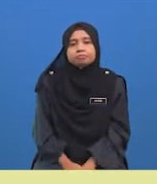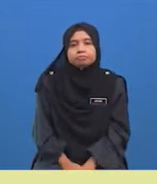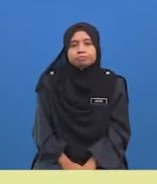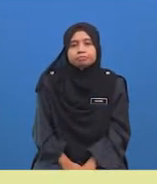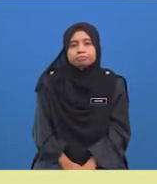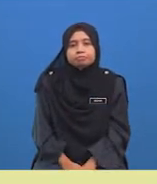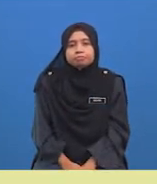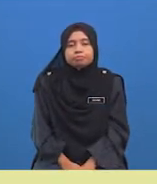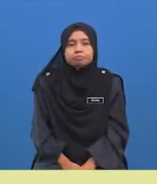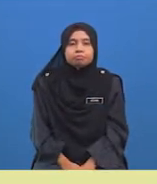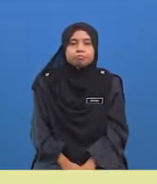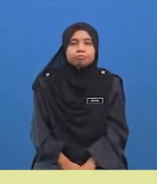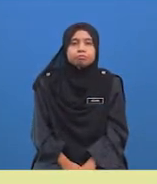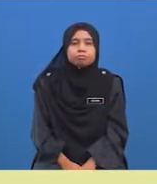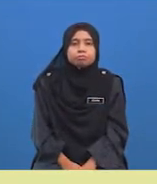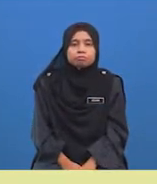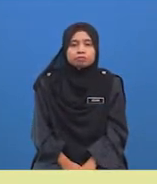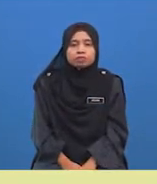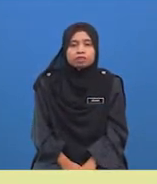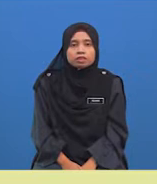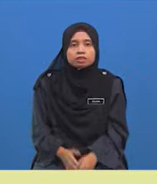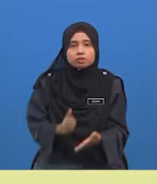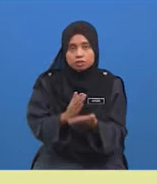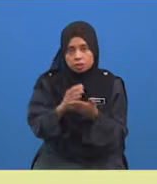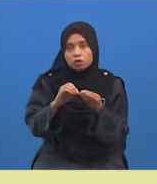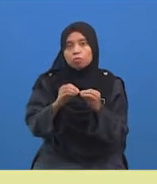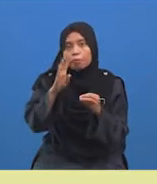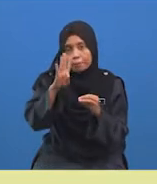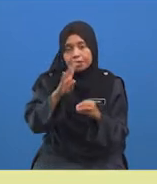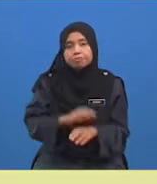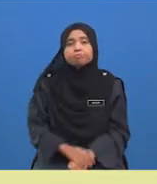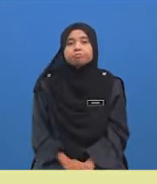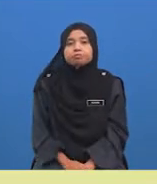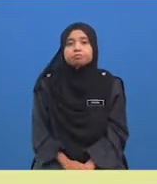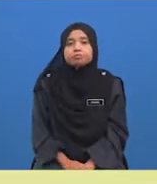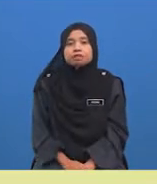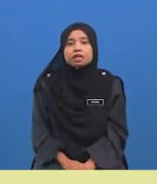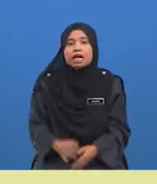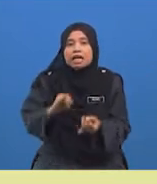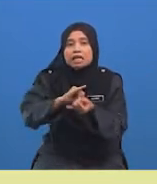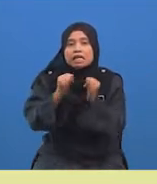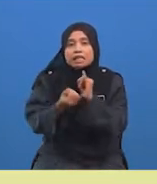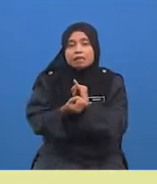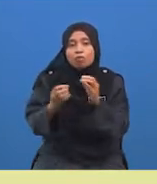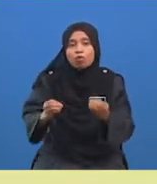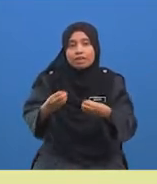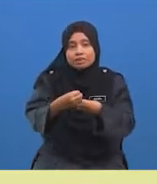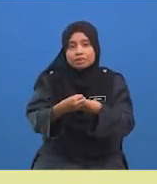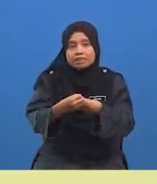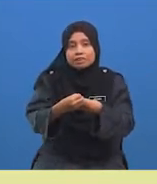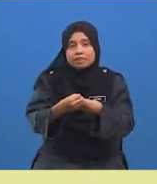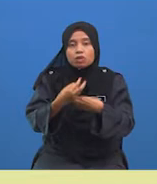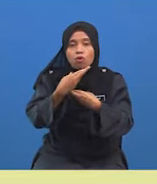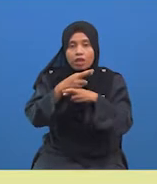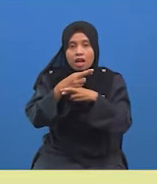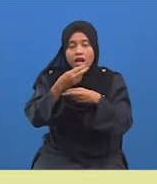1 markah. Cikgu teruskan dengan fakta yang keempat pula adalah iklim organisasi atau